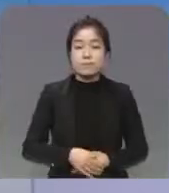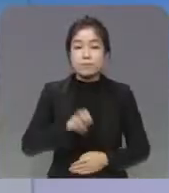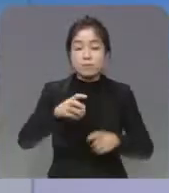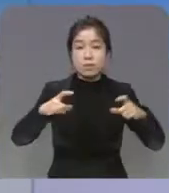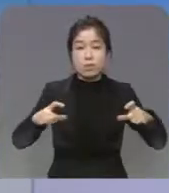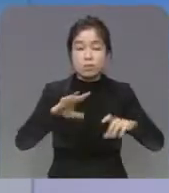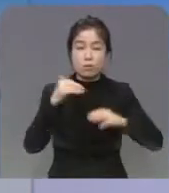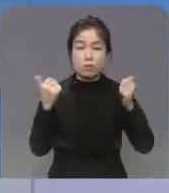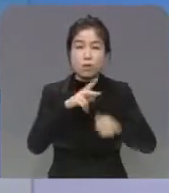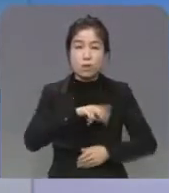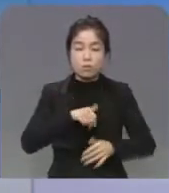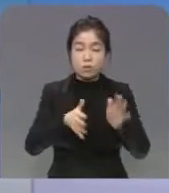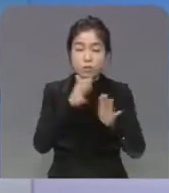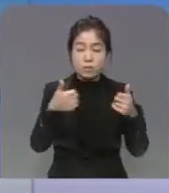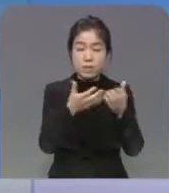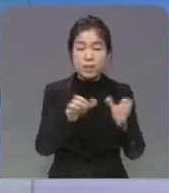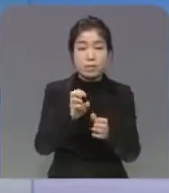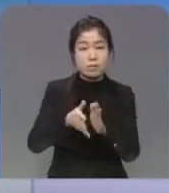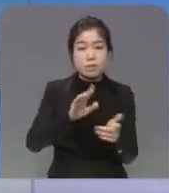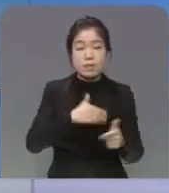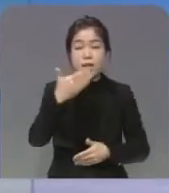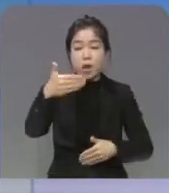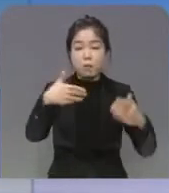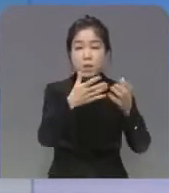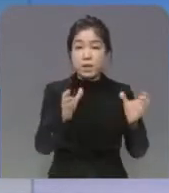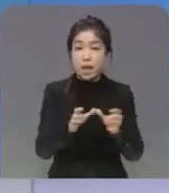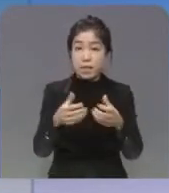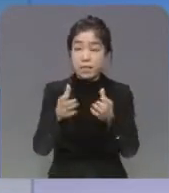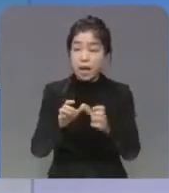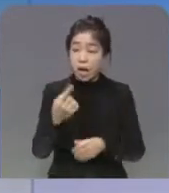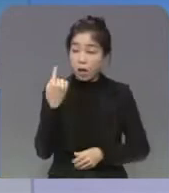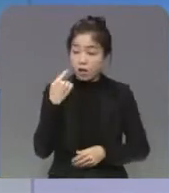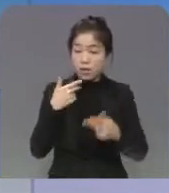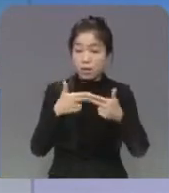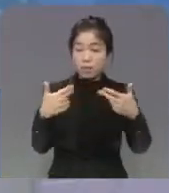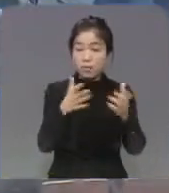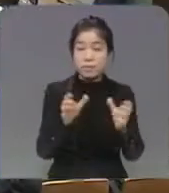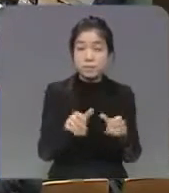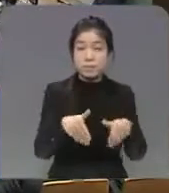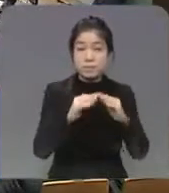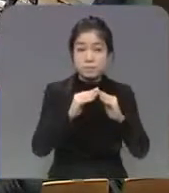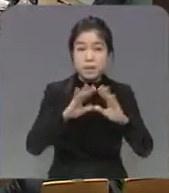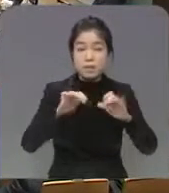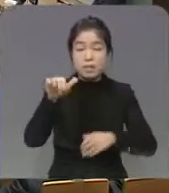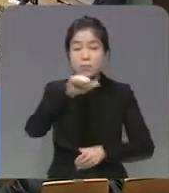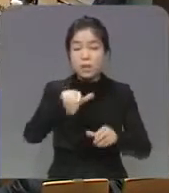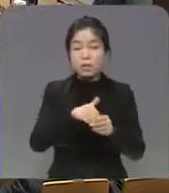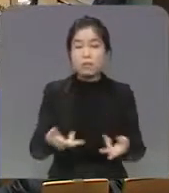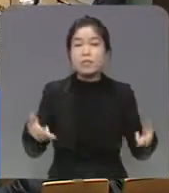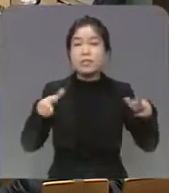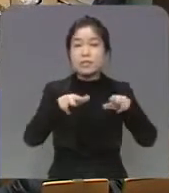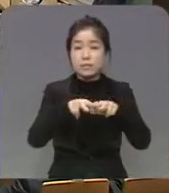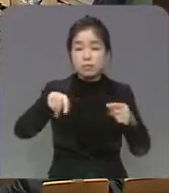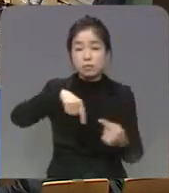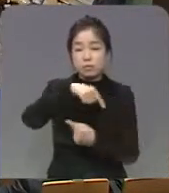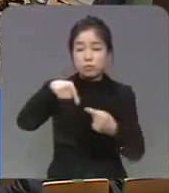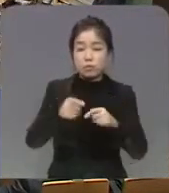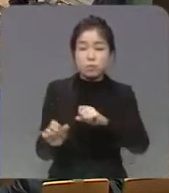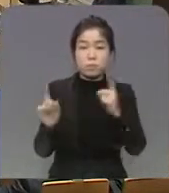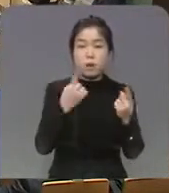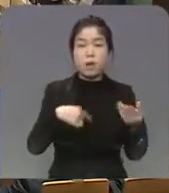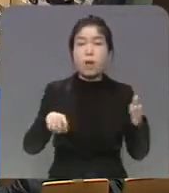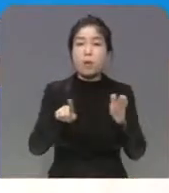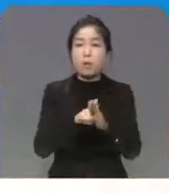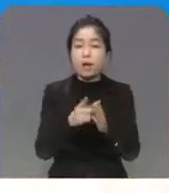광주지역 국회의원과 시민단체, 광주시 등 9개 단체가 어제 협의체를 구성하고 국립아시아문화전당의 운영 정상화를